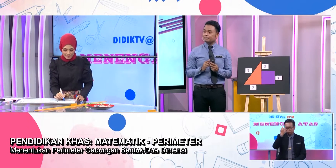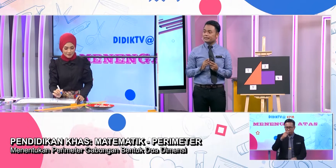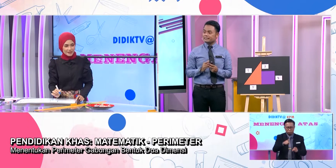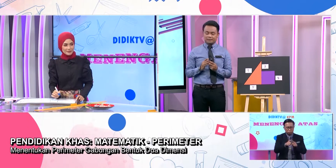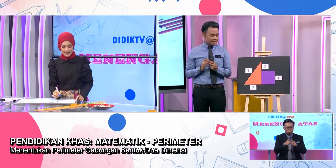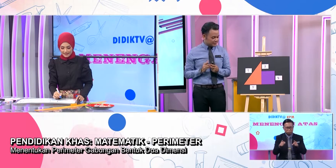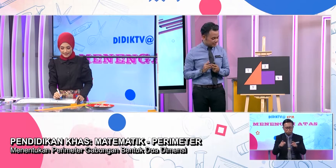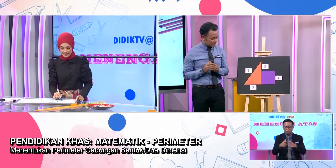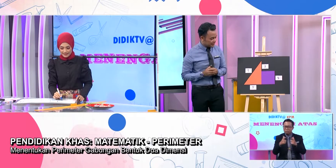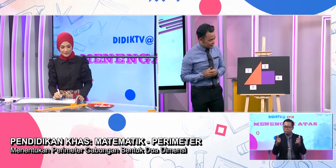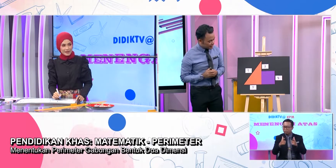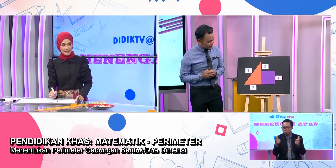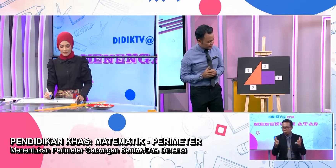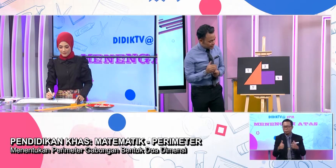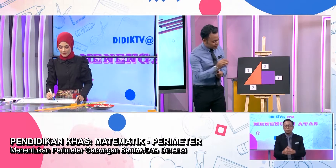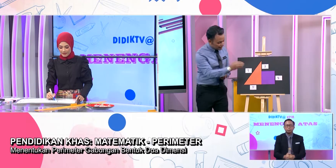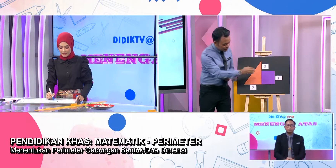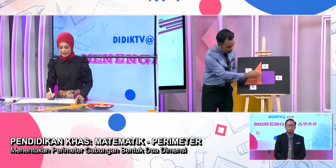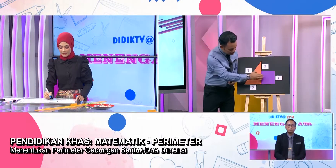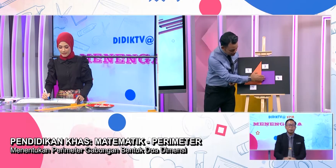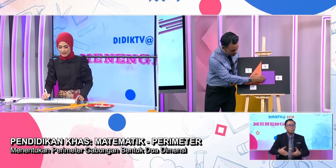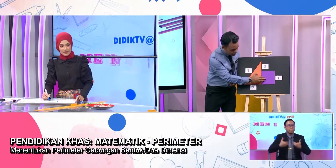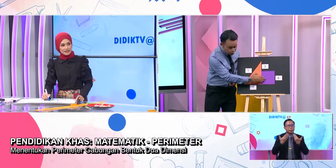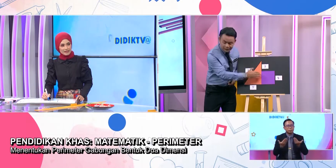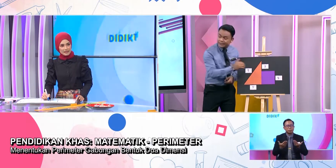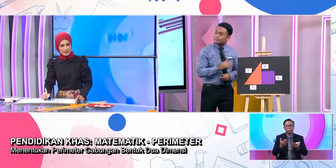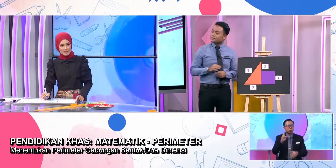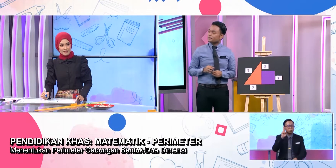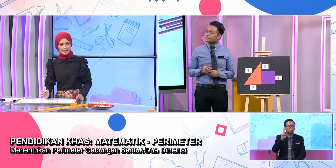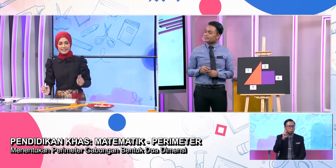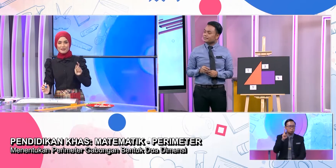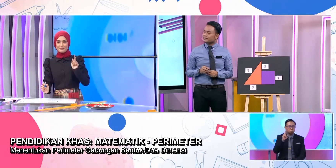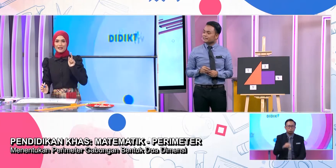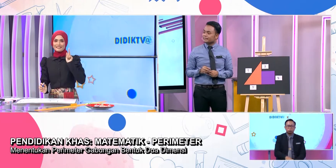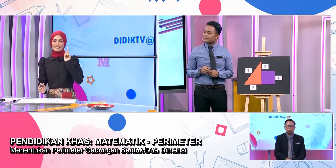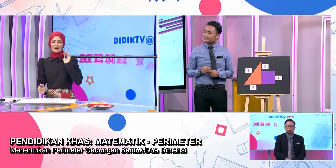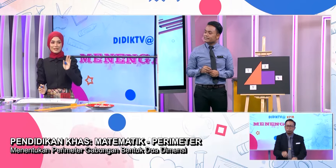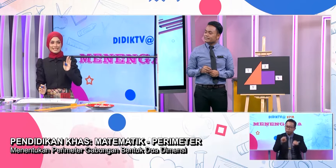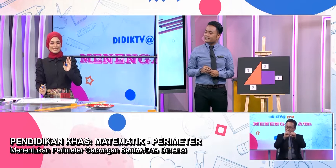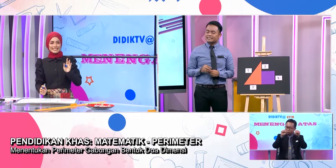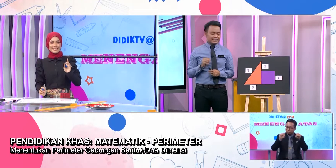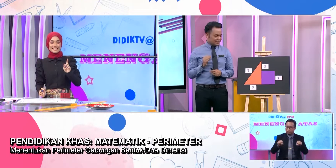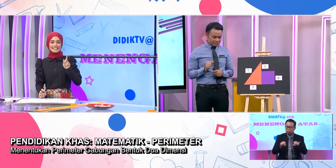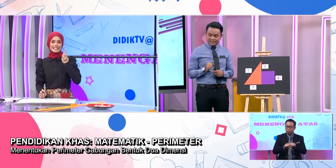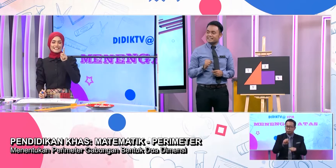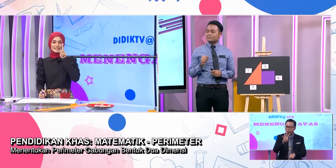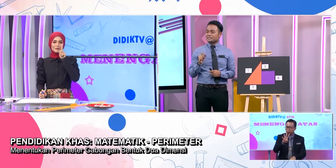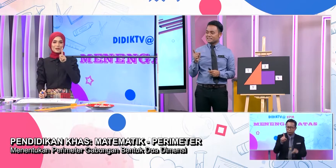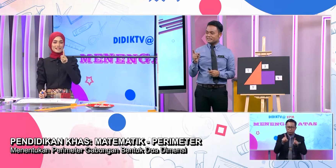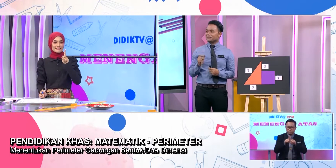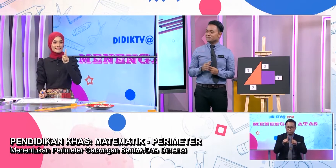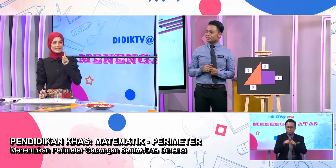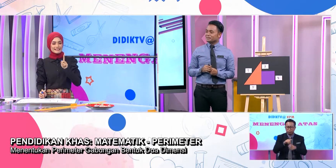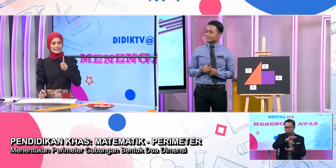berbeda blazer baik Bagaimana dengan bawahnya Ungu ini segi empat sama segera jadi